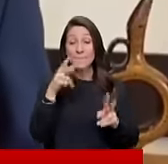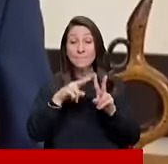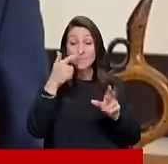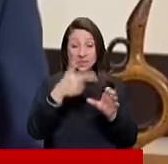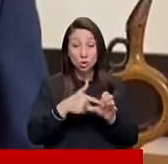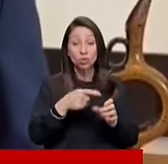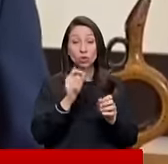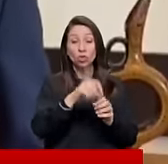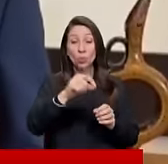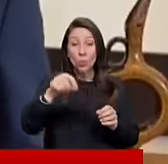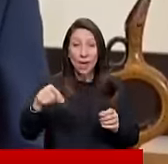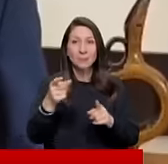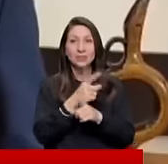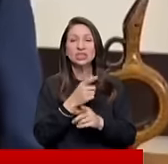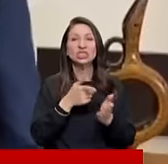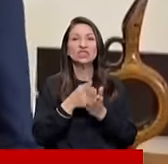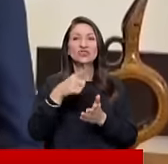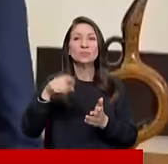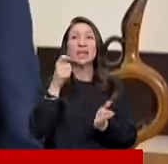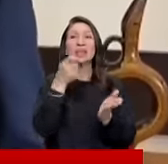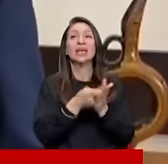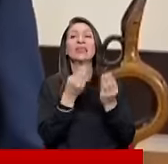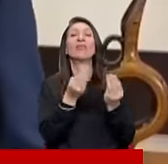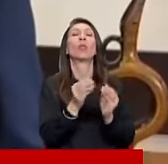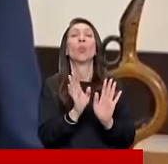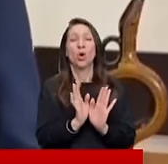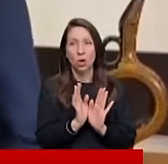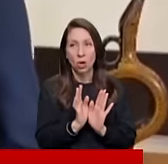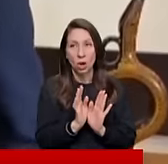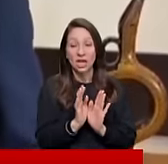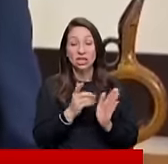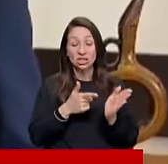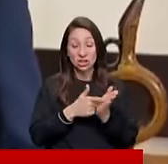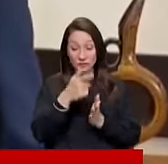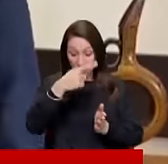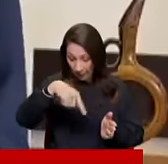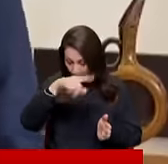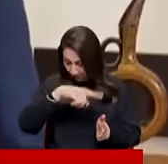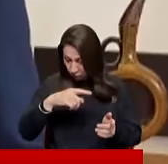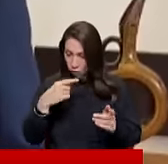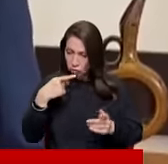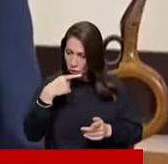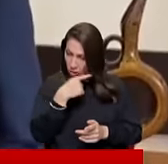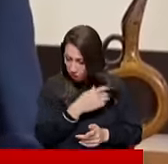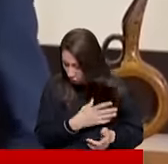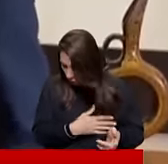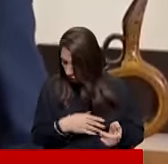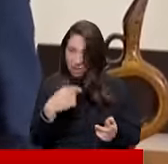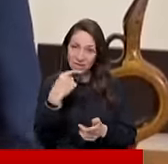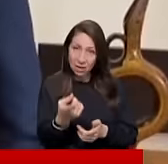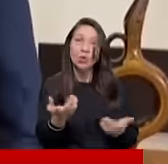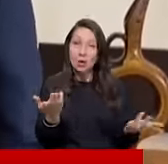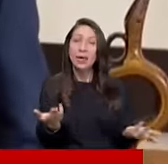gübre desteği maalesef çiftçimize nakit olarak verilmiyor. Çiftçilerimiz zorlanıyor. Deniyor